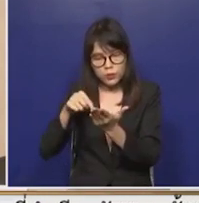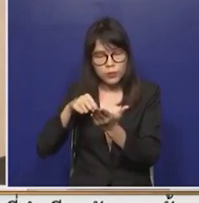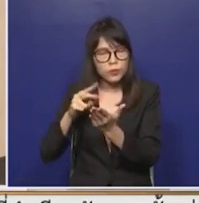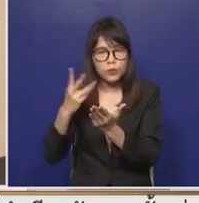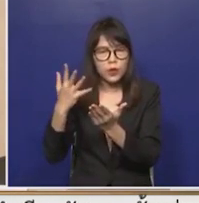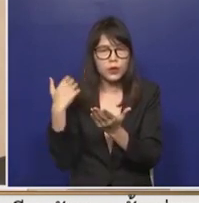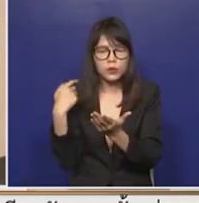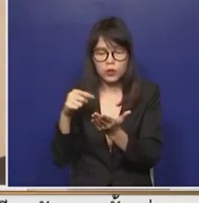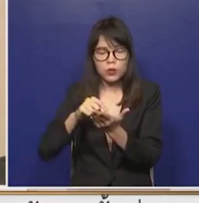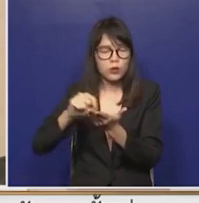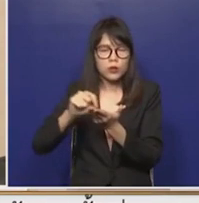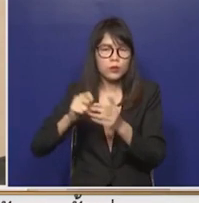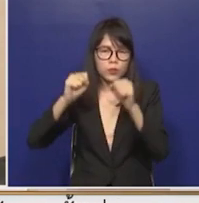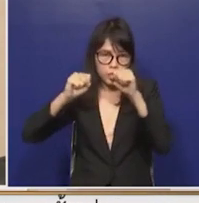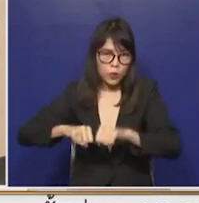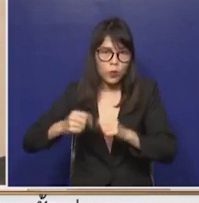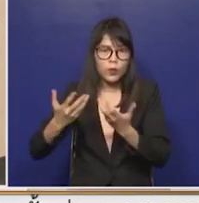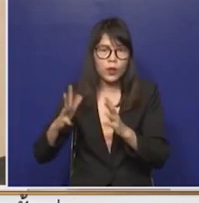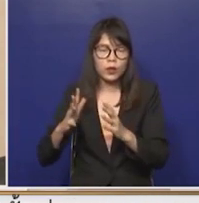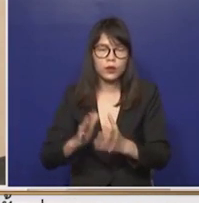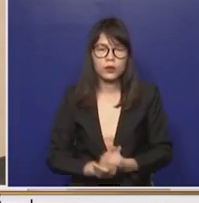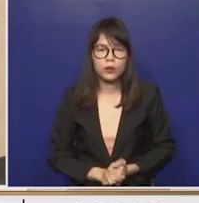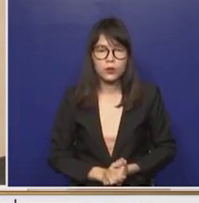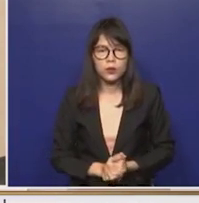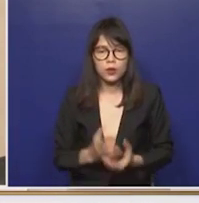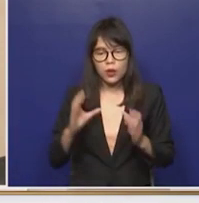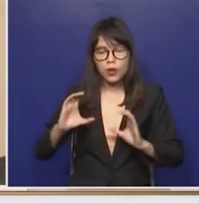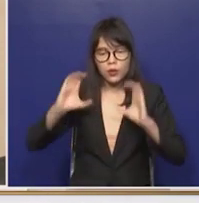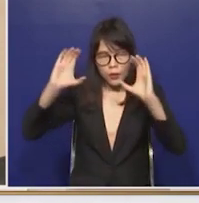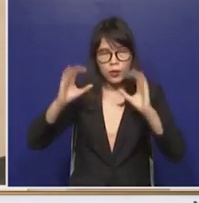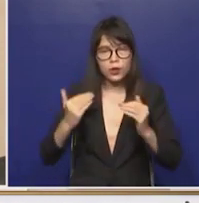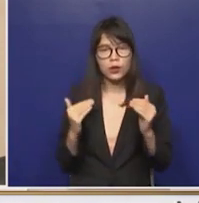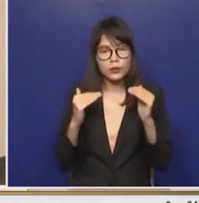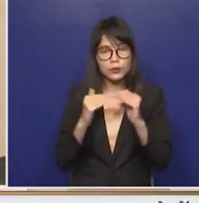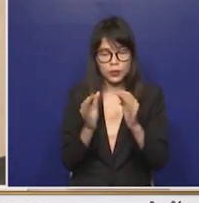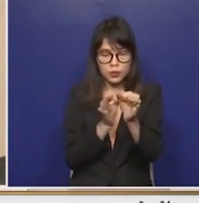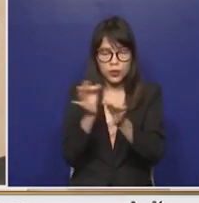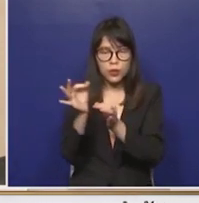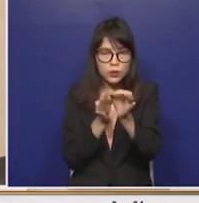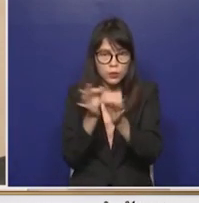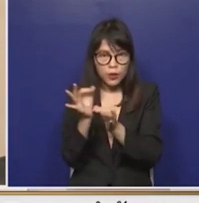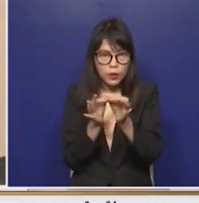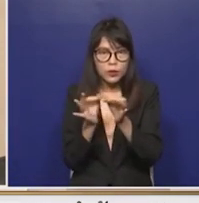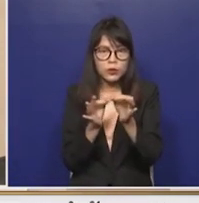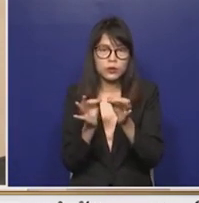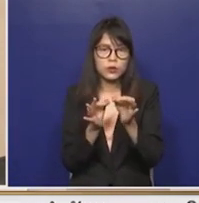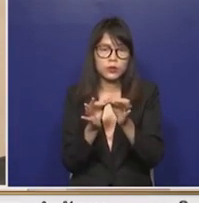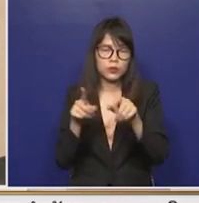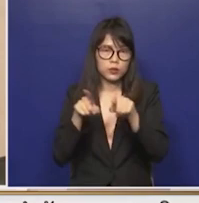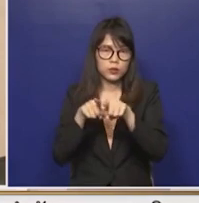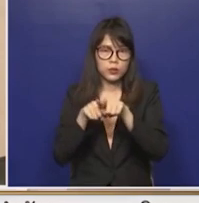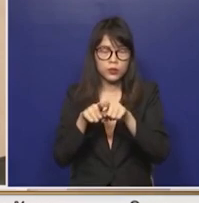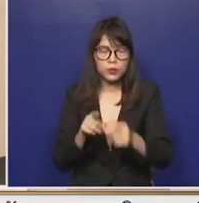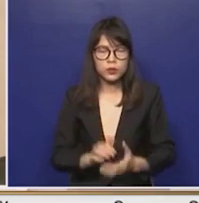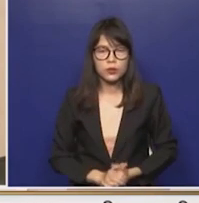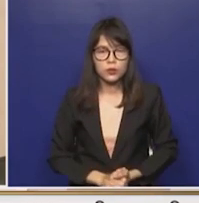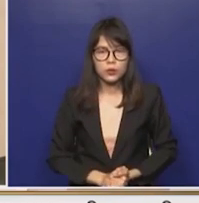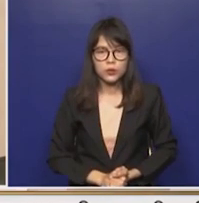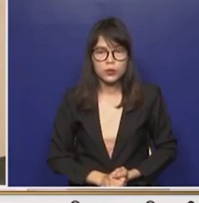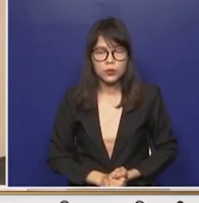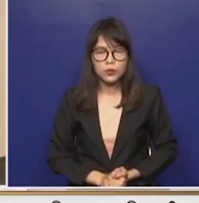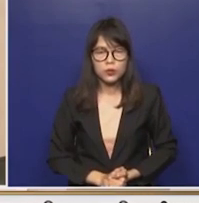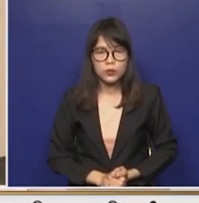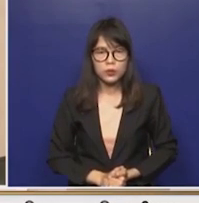ติก็เป็นยัตติแล้วและรัฐบาลมีสิทธิ์ที่จะชี้แจงแล้วเพราะรัฐบาลถูกกล่าวหาไปแล้วอันนี้ก็คือสิ่งที่อยากถือโอก